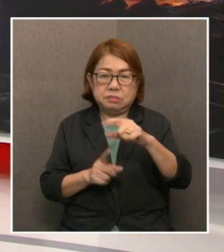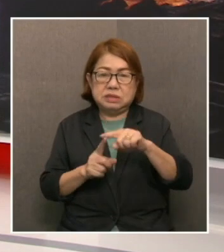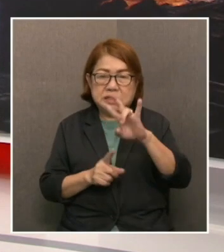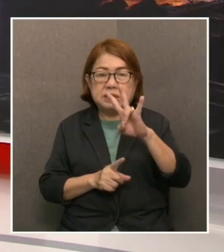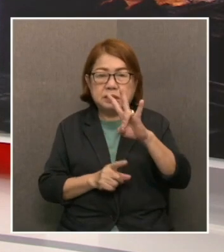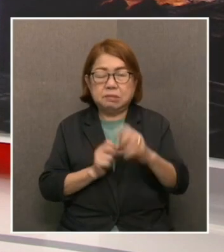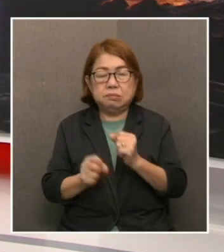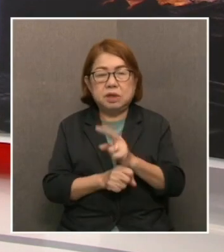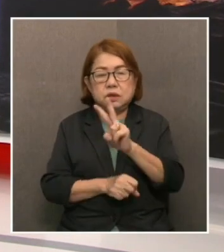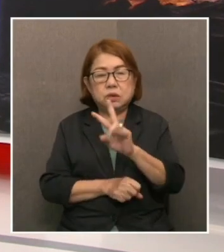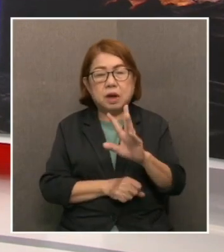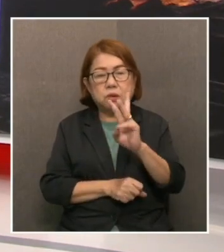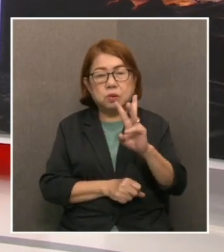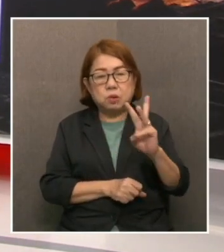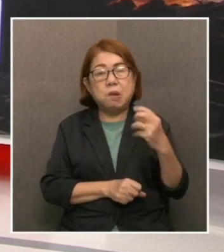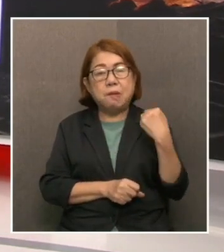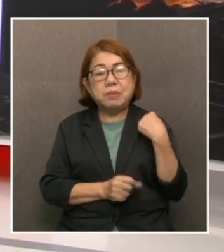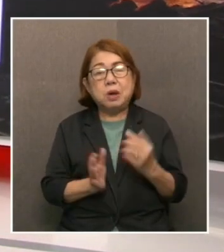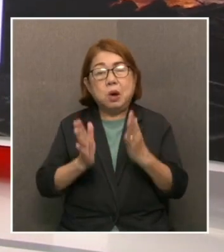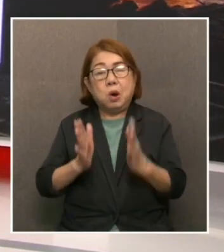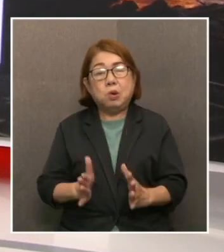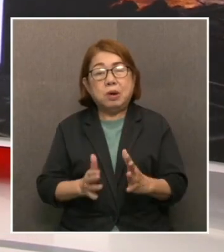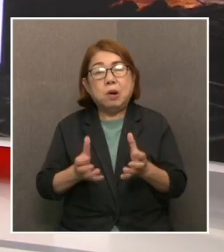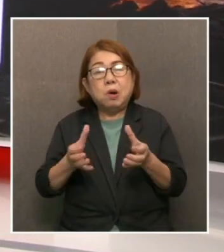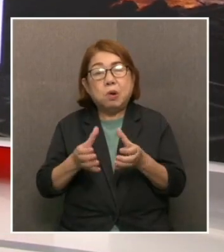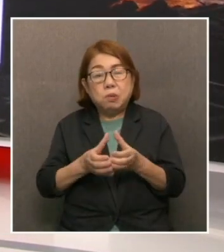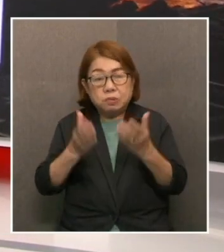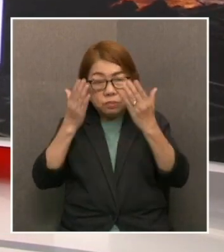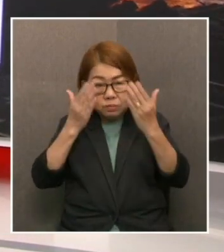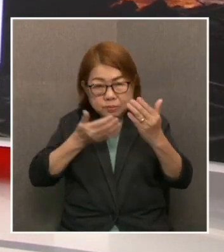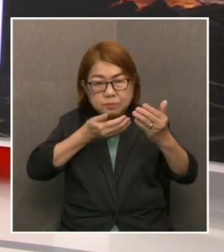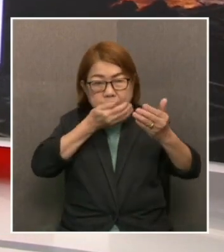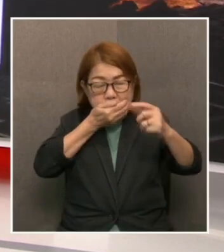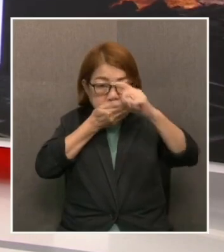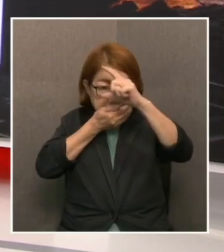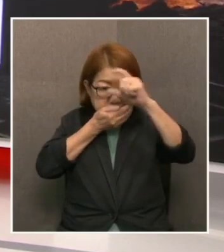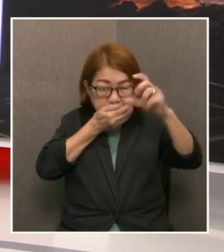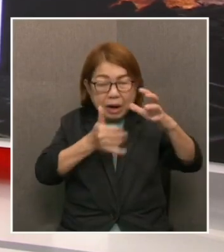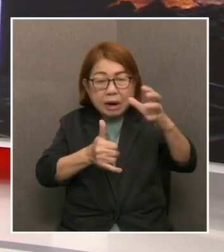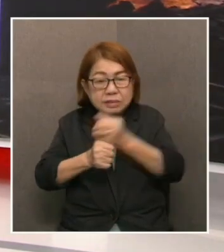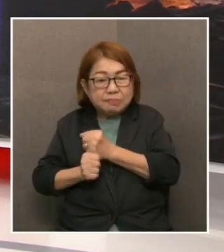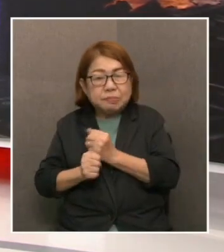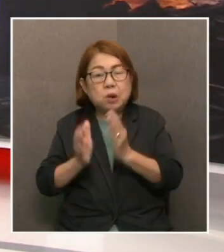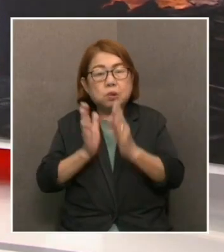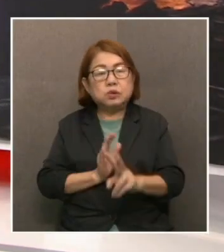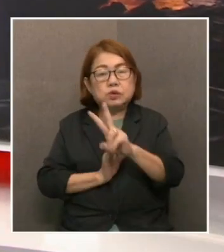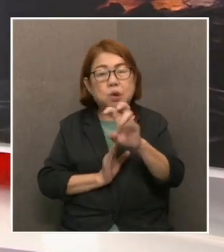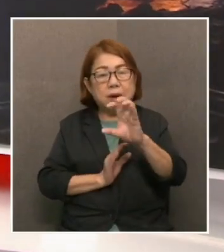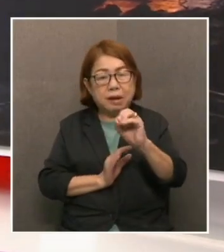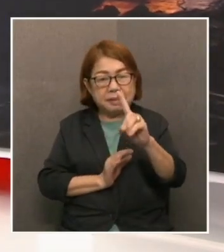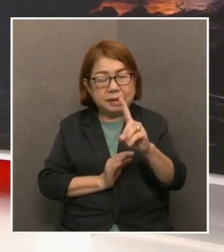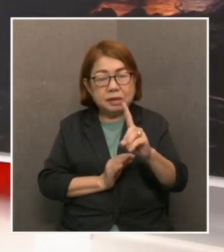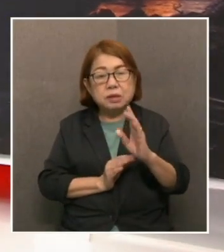2566มีตัวประกันถูกจับโดยกลุ่มฮามาสไปกว่า 251คนนะคะและเมื่อวันที่ 16